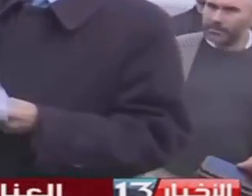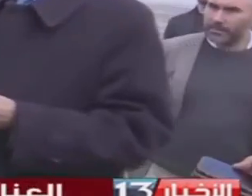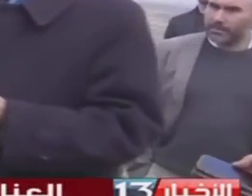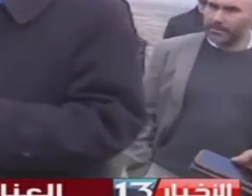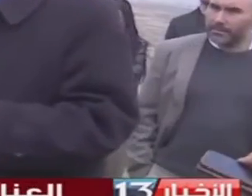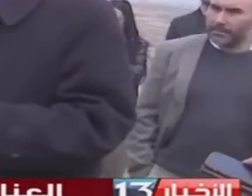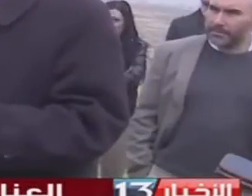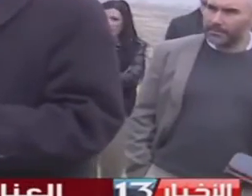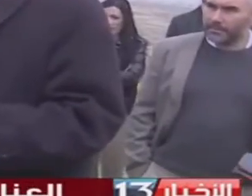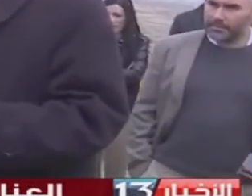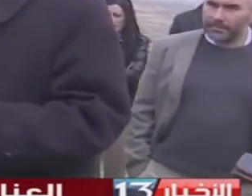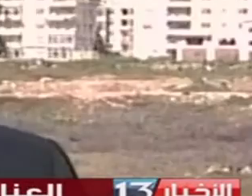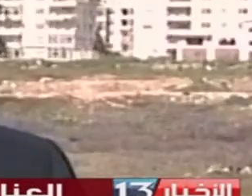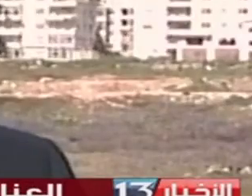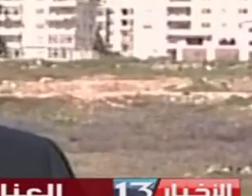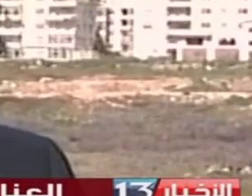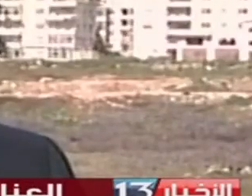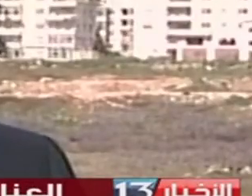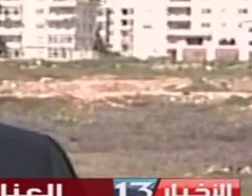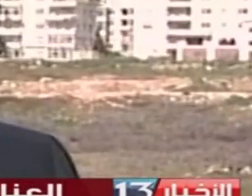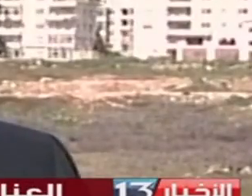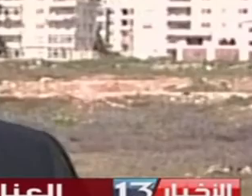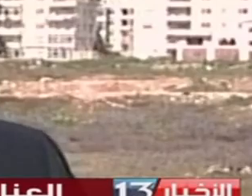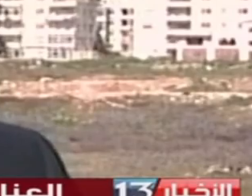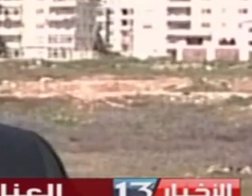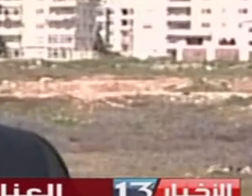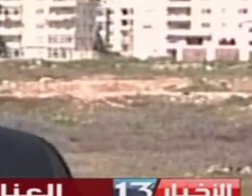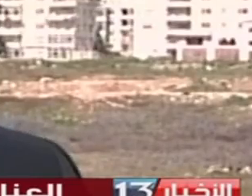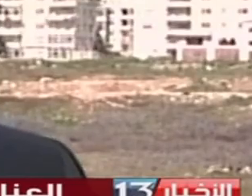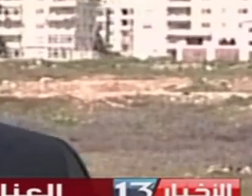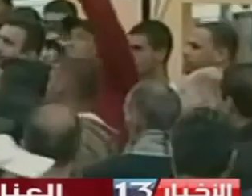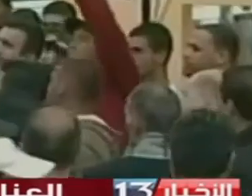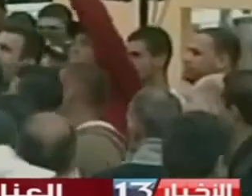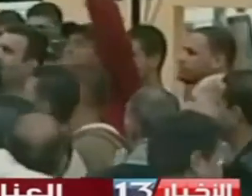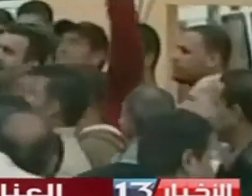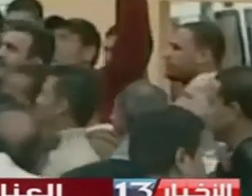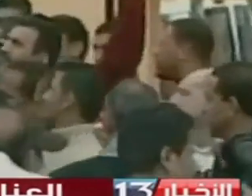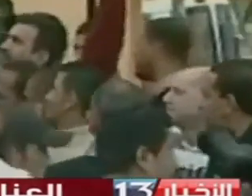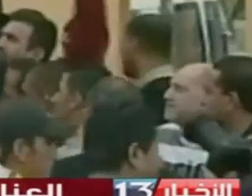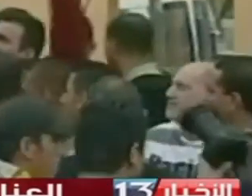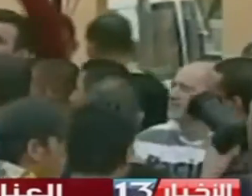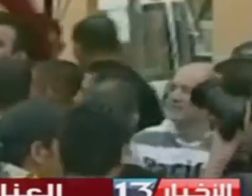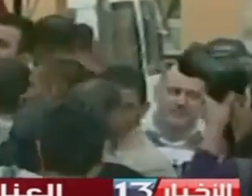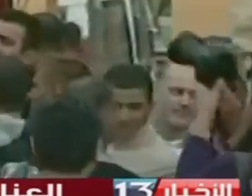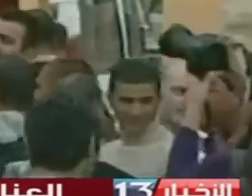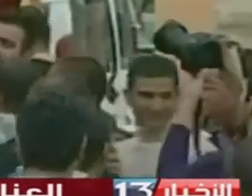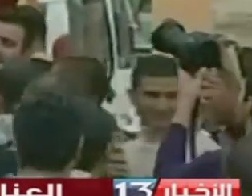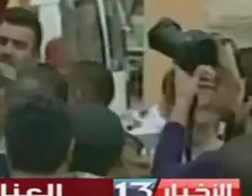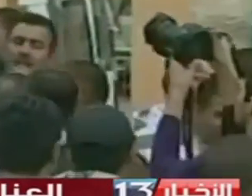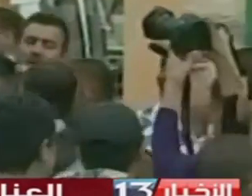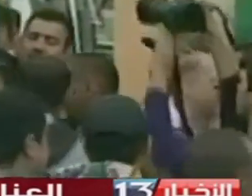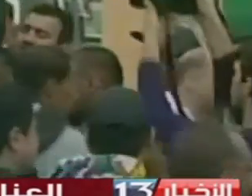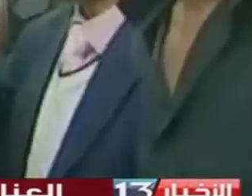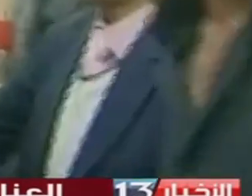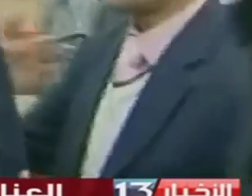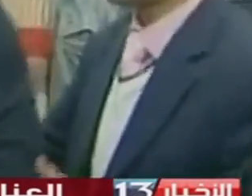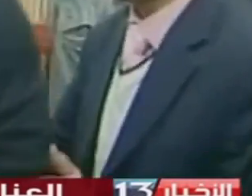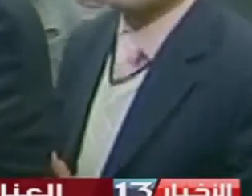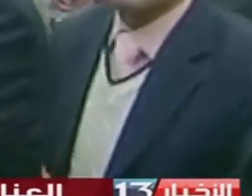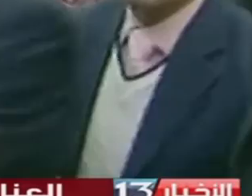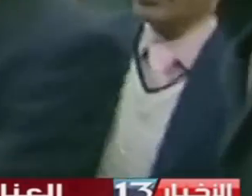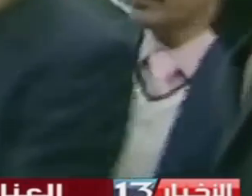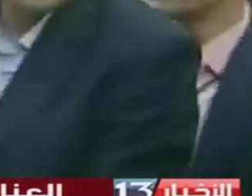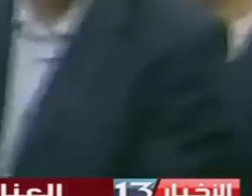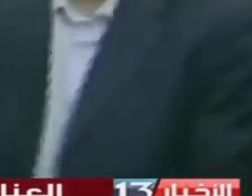الموت يغير كبير المفوضين الفلسطيني في محادثات السلام الفلسطينيه الاسرائيليه على عريقات بعد اصابته